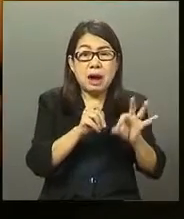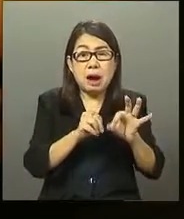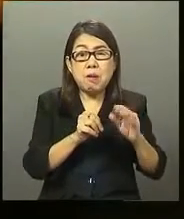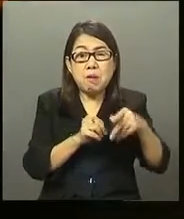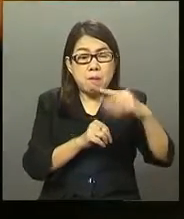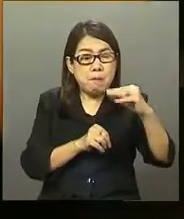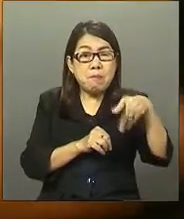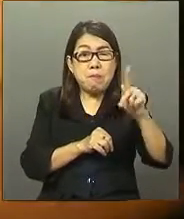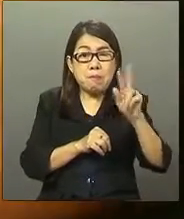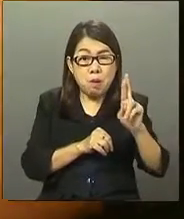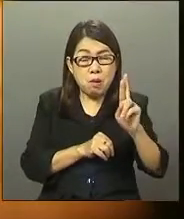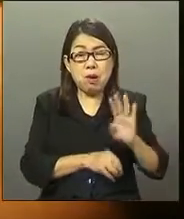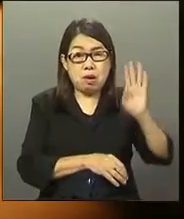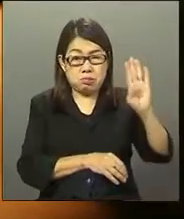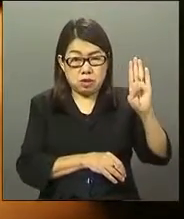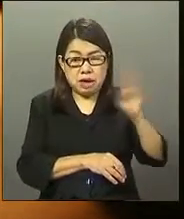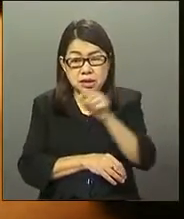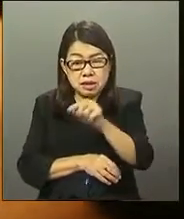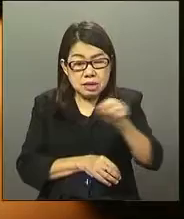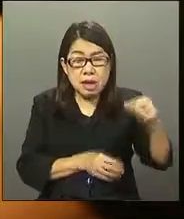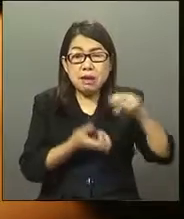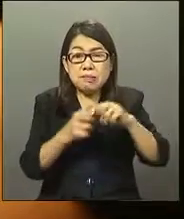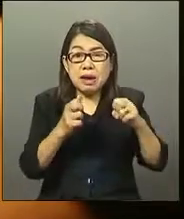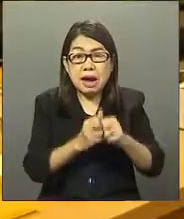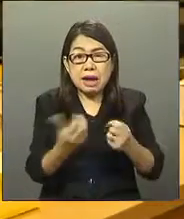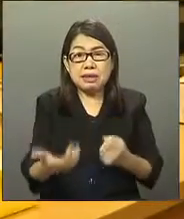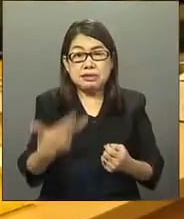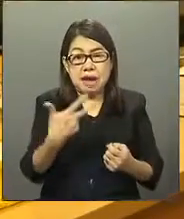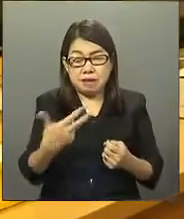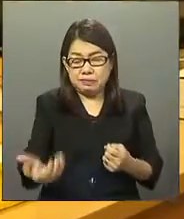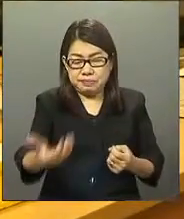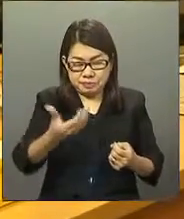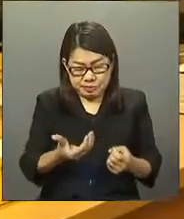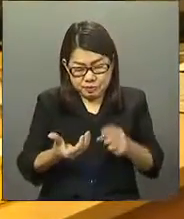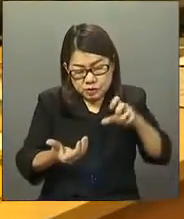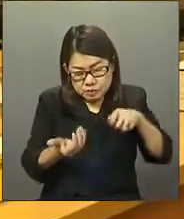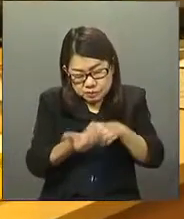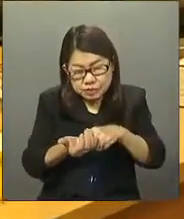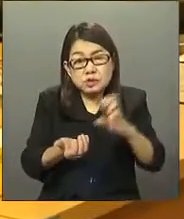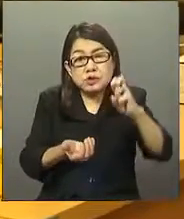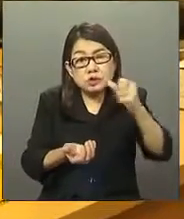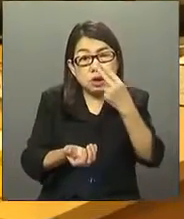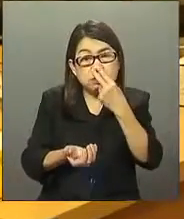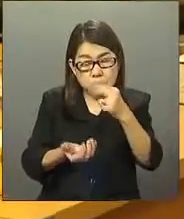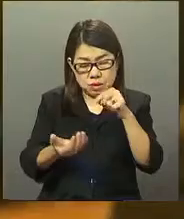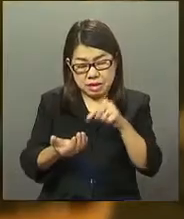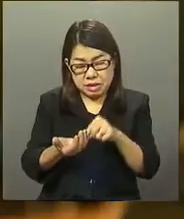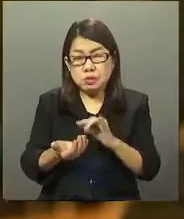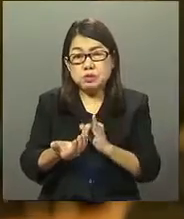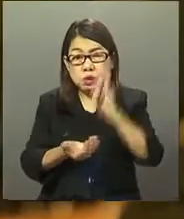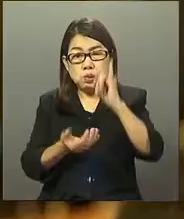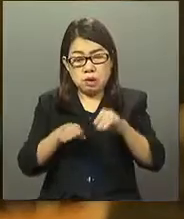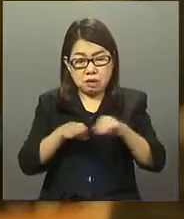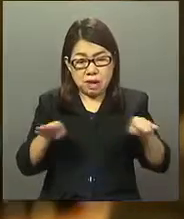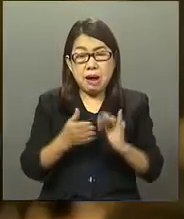ำโทรศัพท์ของตัวแทนผู้ร้องเรียนจำนวน3เครื่องไปทดสอบและอ้างว่าเครื่องที่ทดสอบผ่านมาตรฐานร